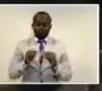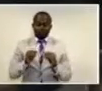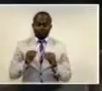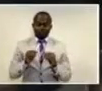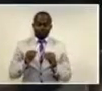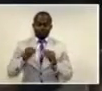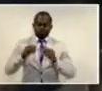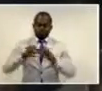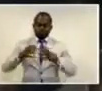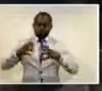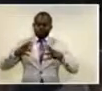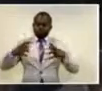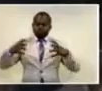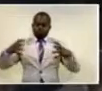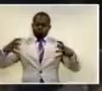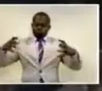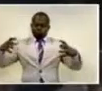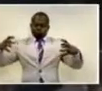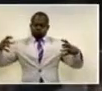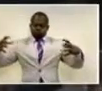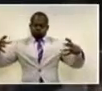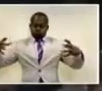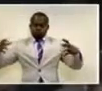niko bigenda byiyongera rero